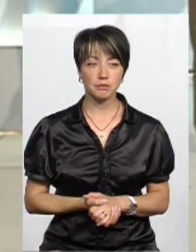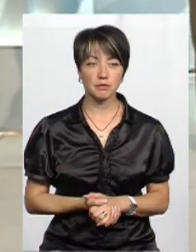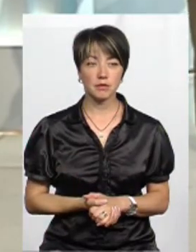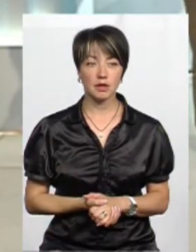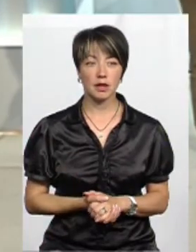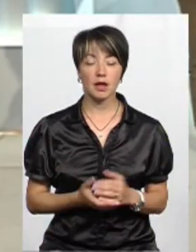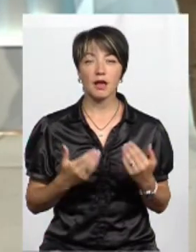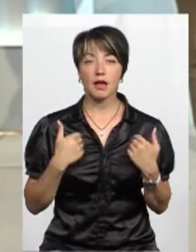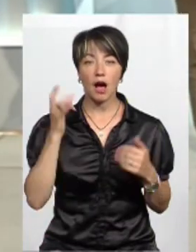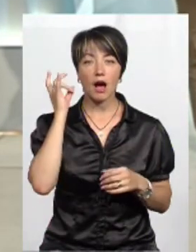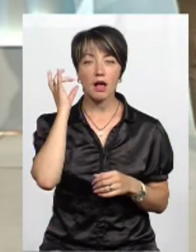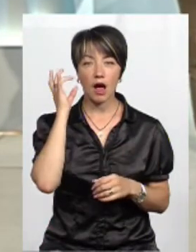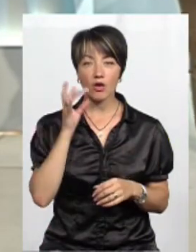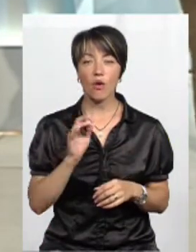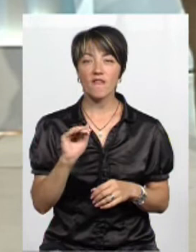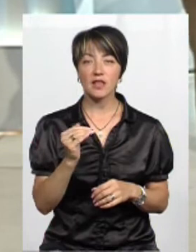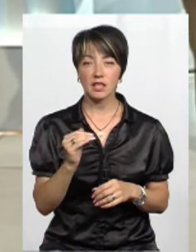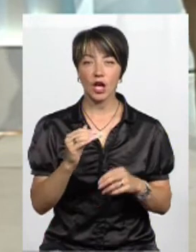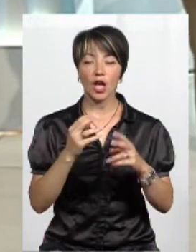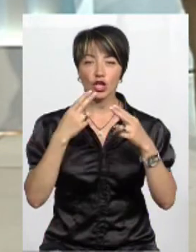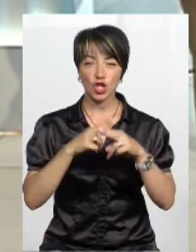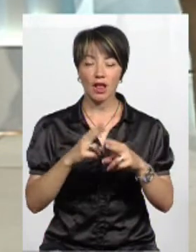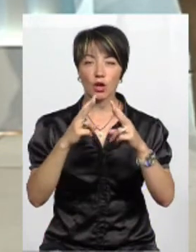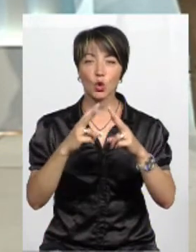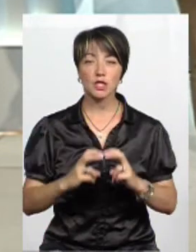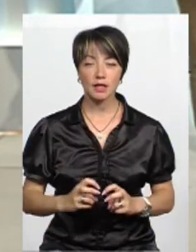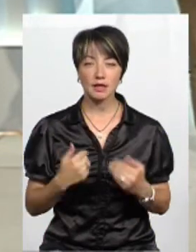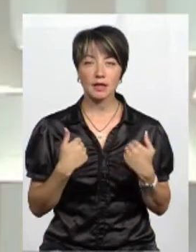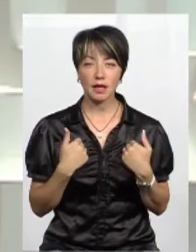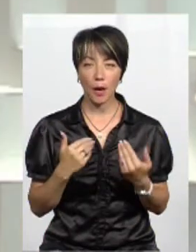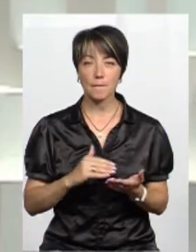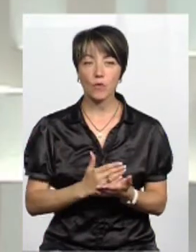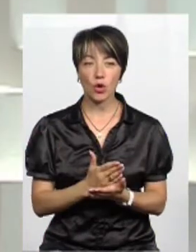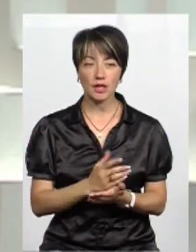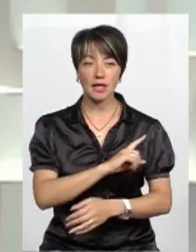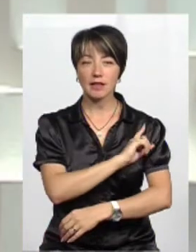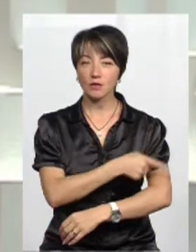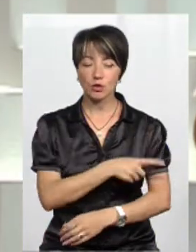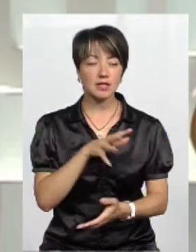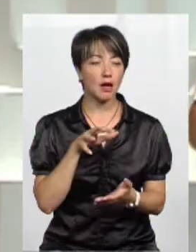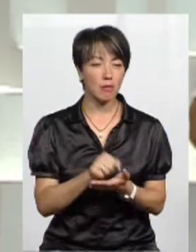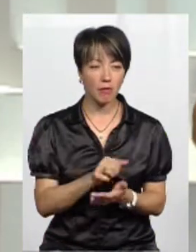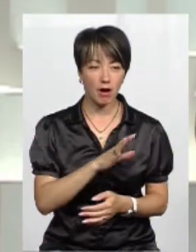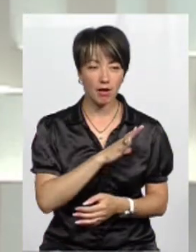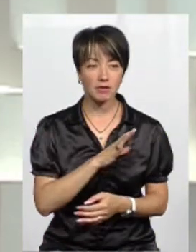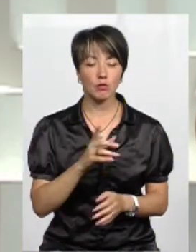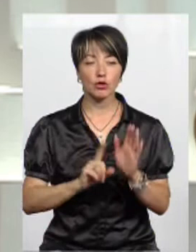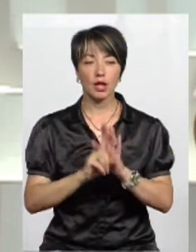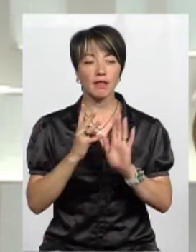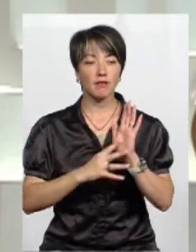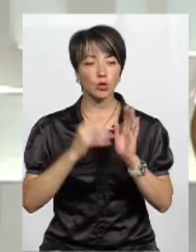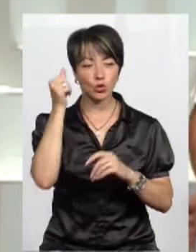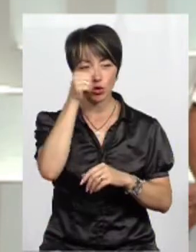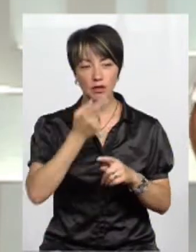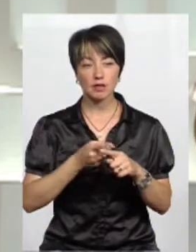Я радіофізик, інженер-дослідник. От. Я політикою інтенсивно займався на початку 90-х